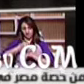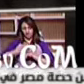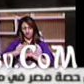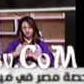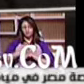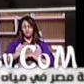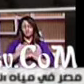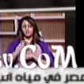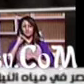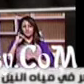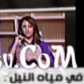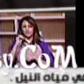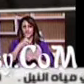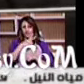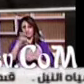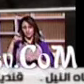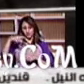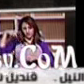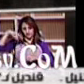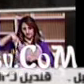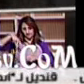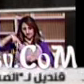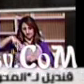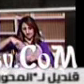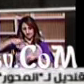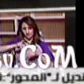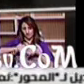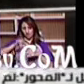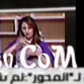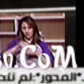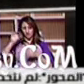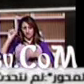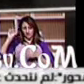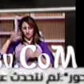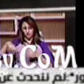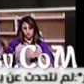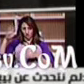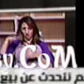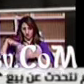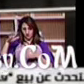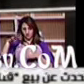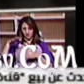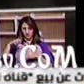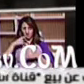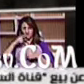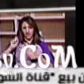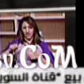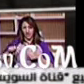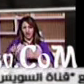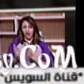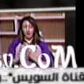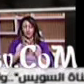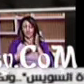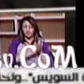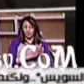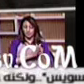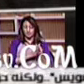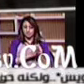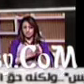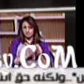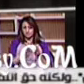انا اظن الماده 208 استبقت اللجنه العليا للانتخابات البرلمانيه يا دكتور جمال الاحكام الانتقاليه مش 208 ماده